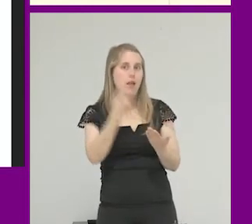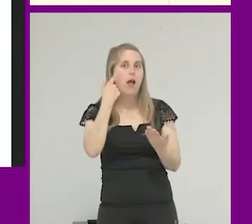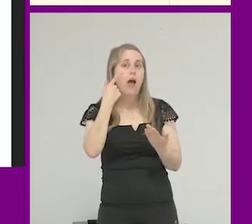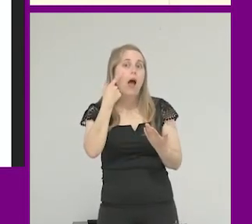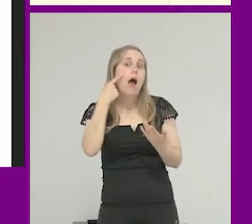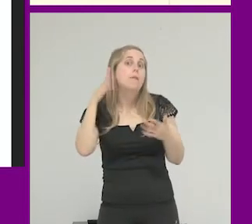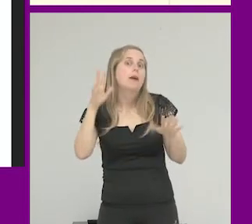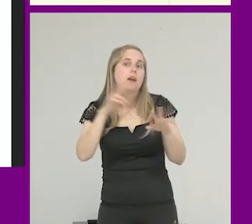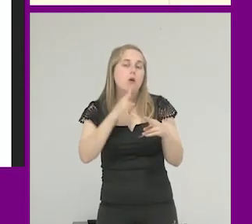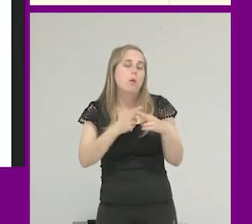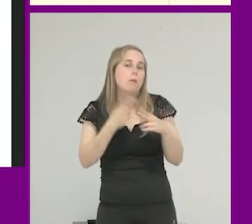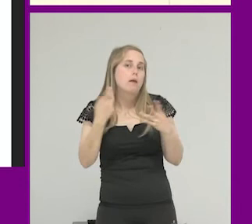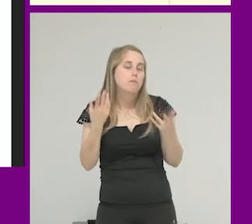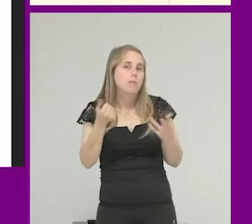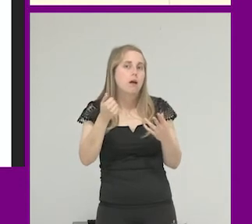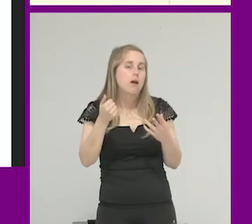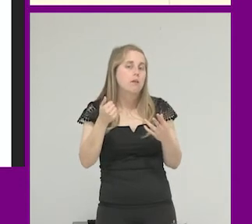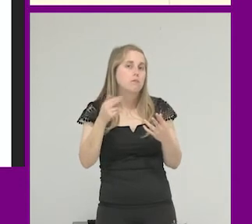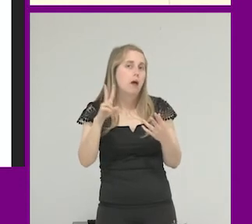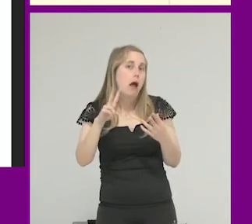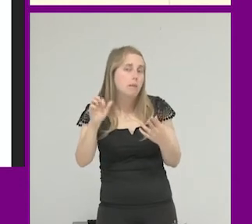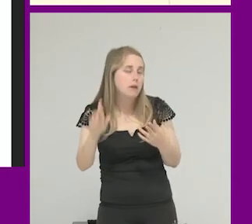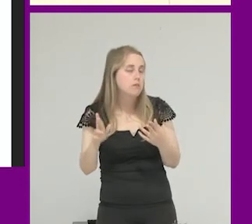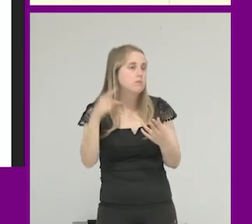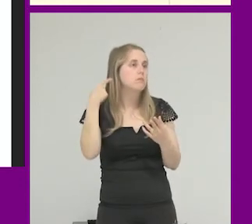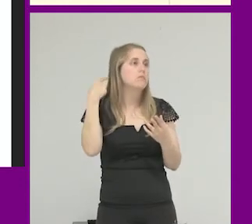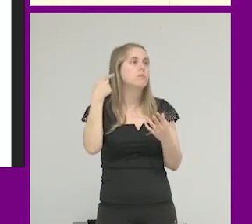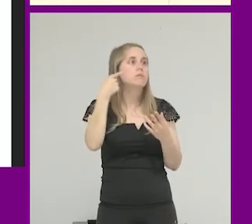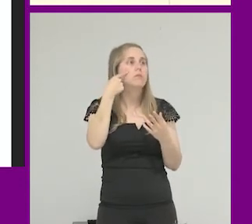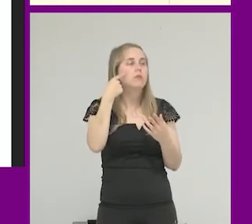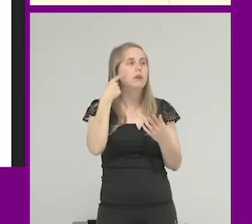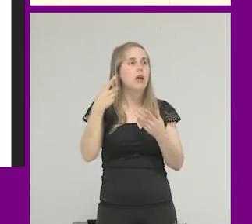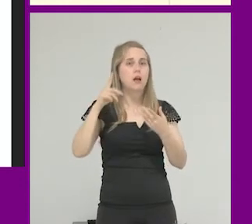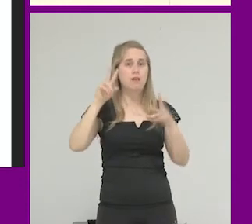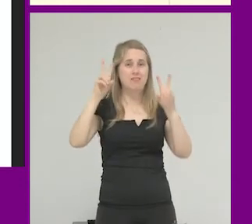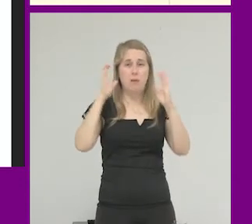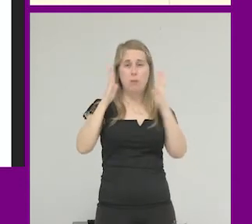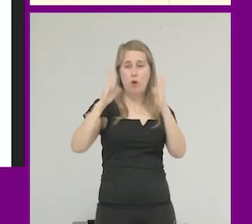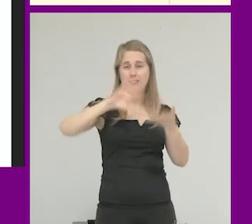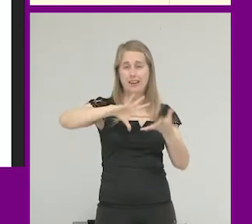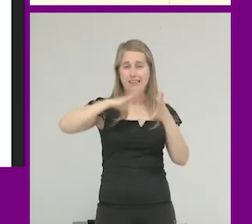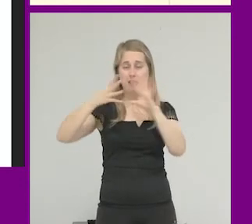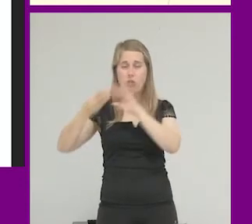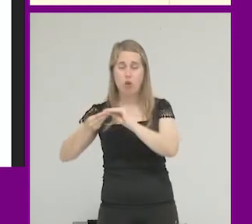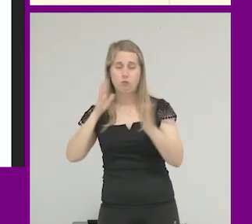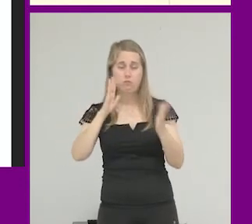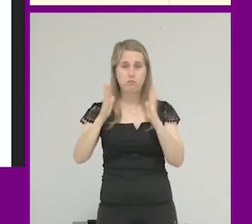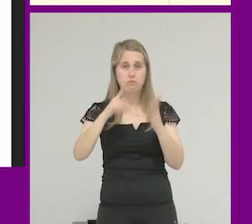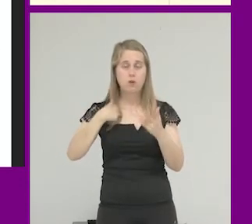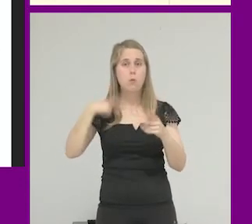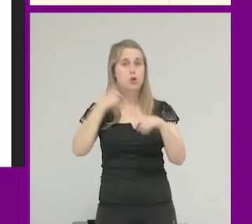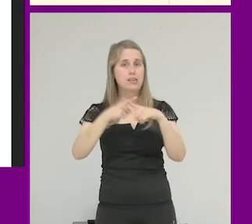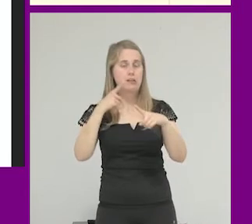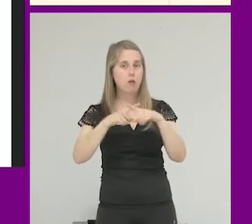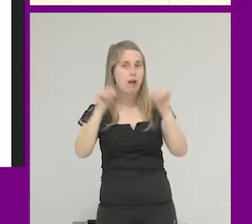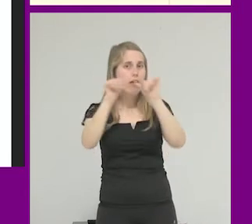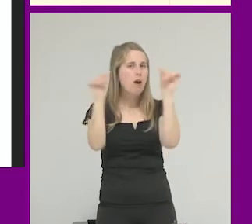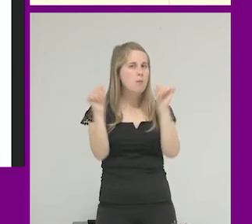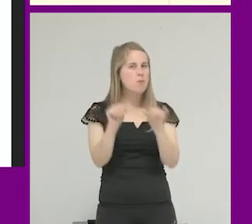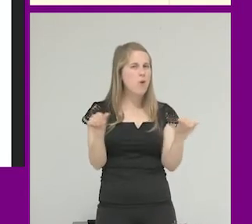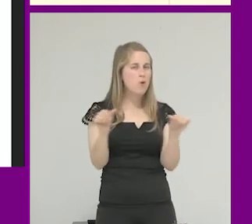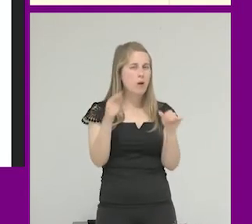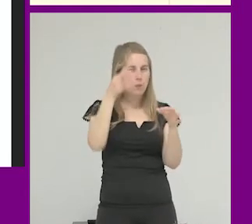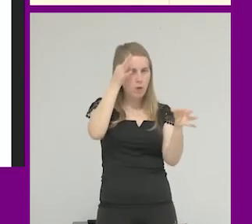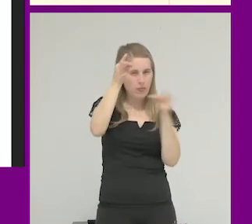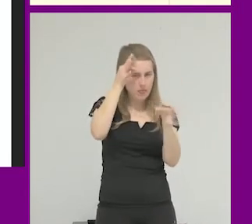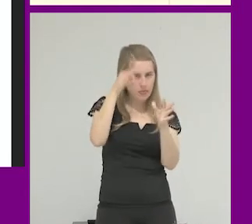zana, ja, transizio momentuan oso sexualitatea lantzen zuela modu oso